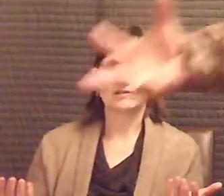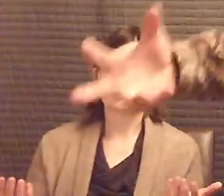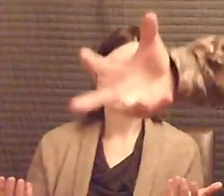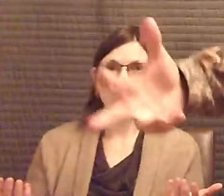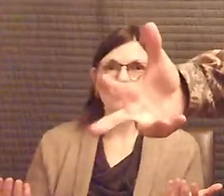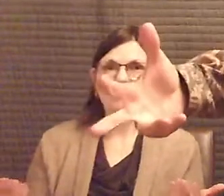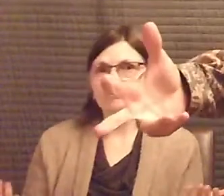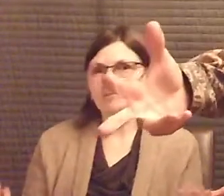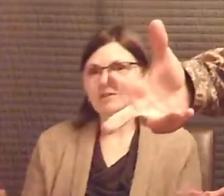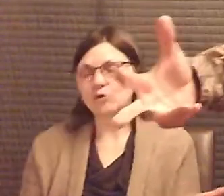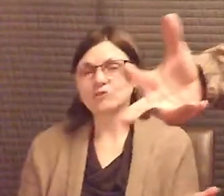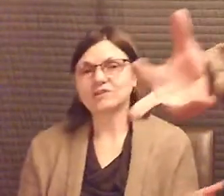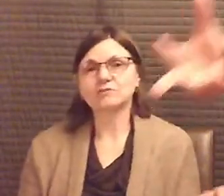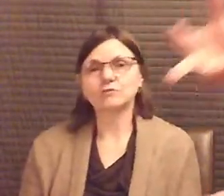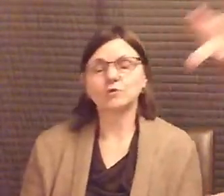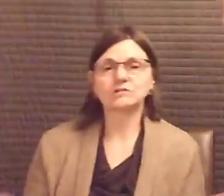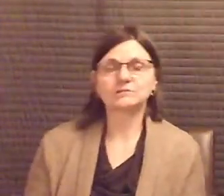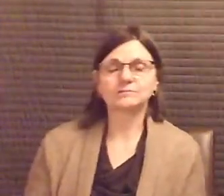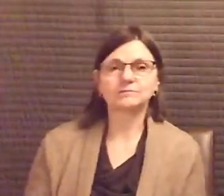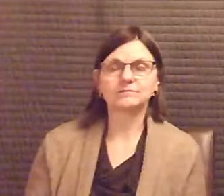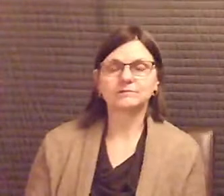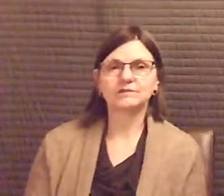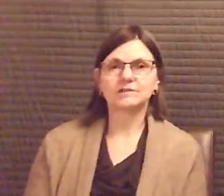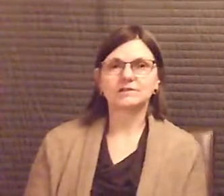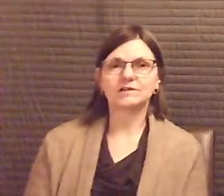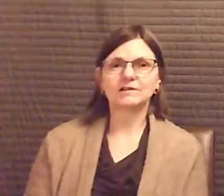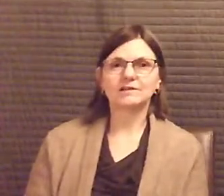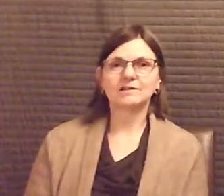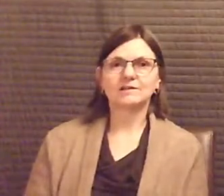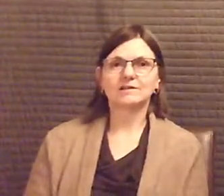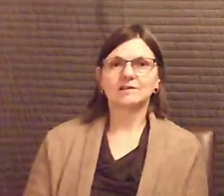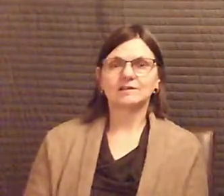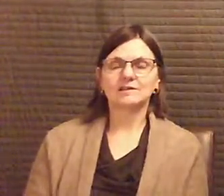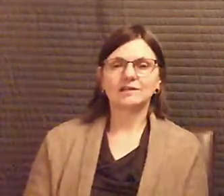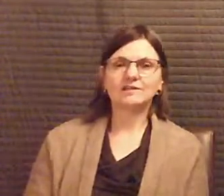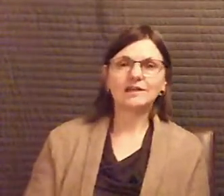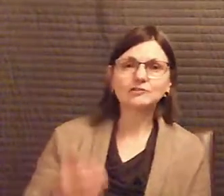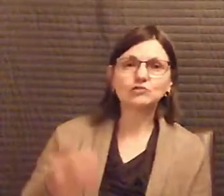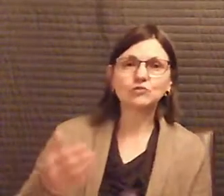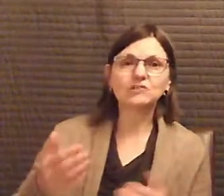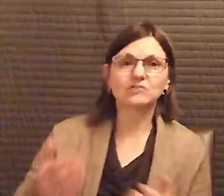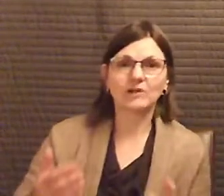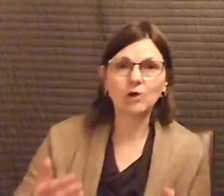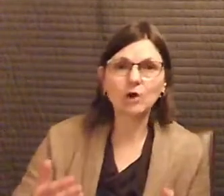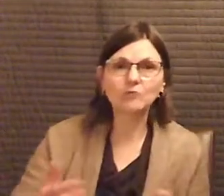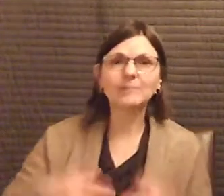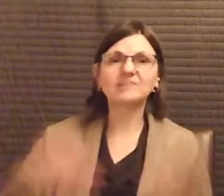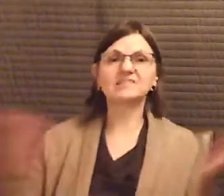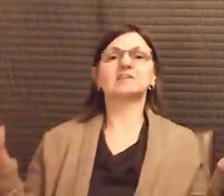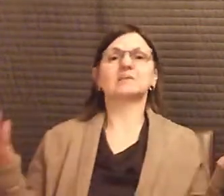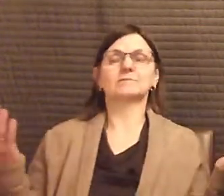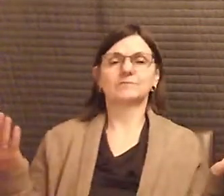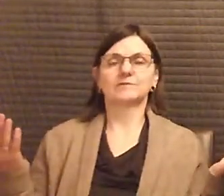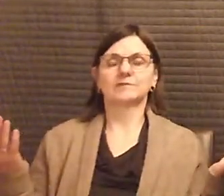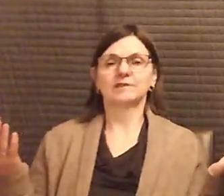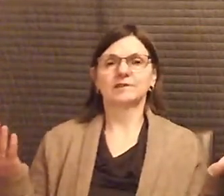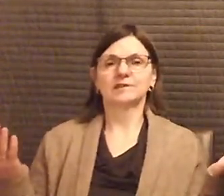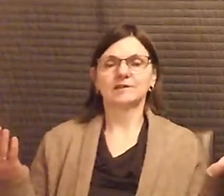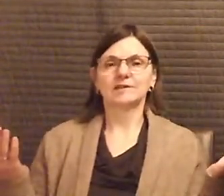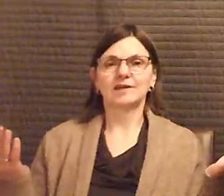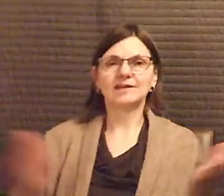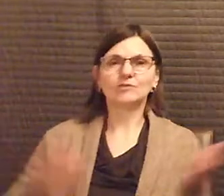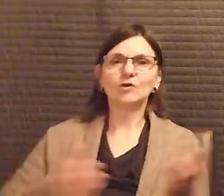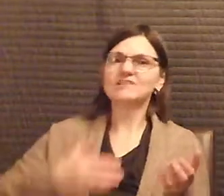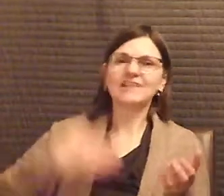en hij met met god en zijn woord details believen terug het hele te doen is dan geloven machine dit is nog